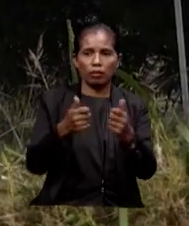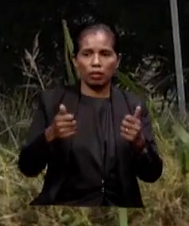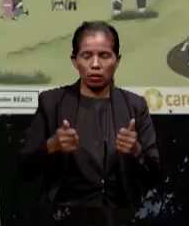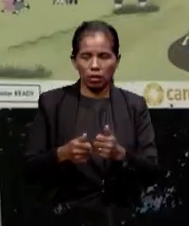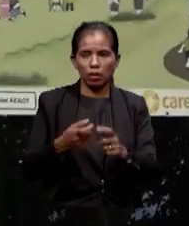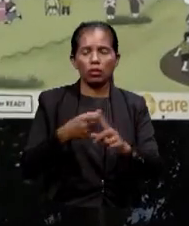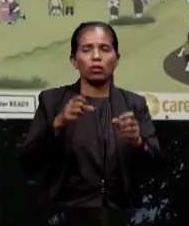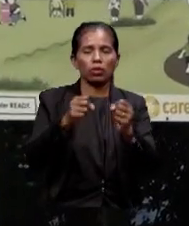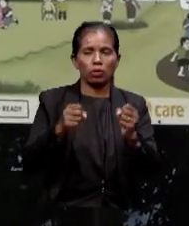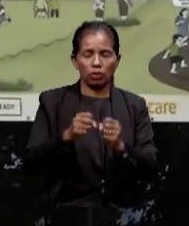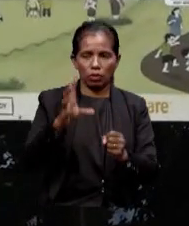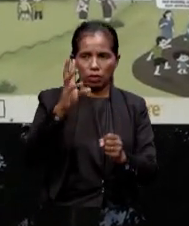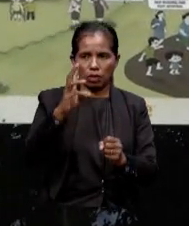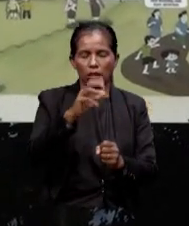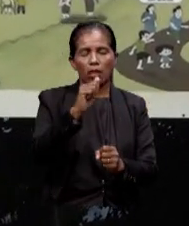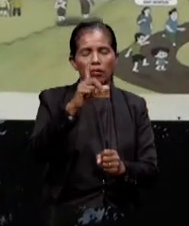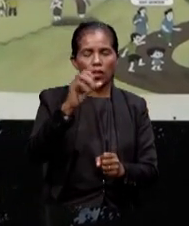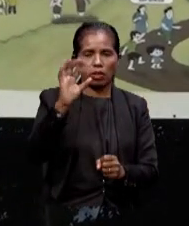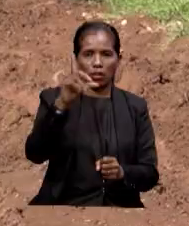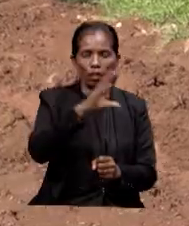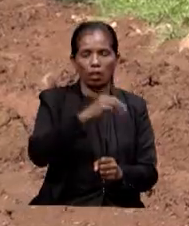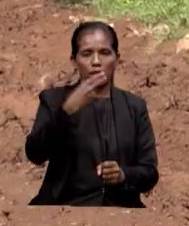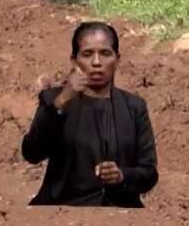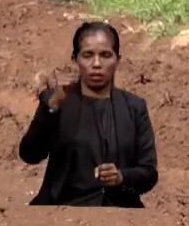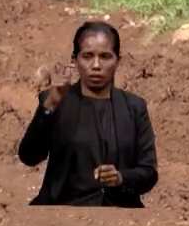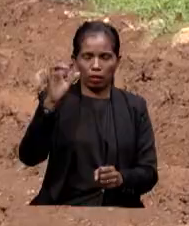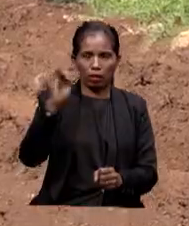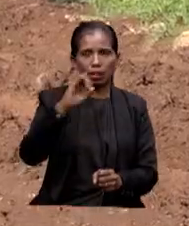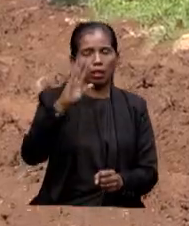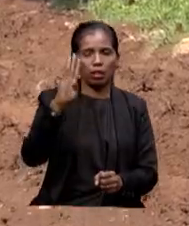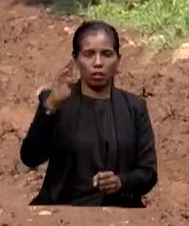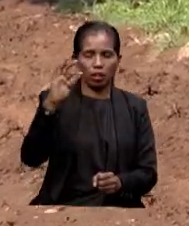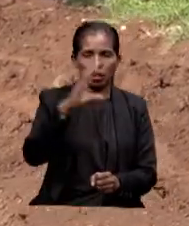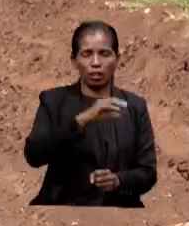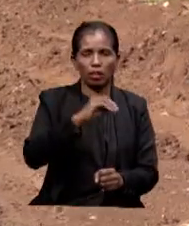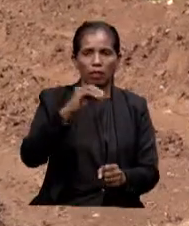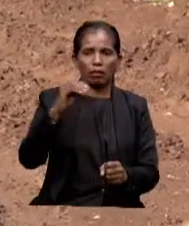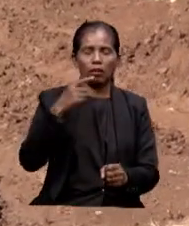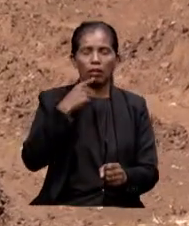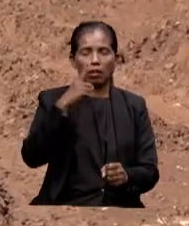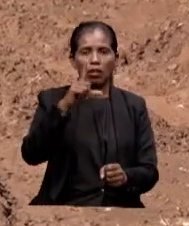de Sukunen, Hanesan Afaloikai, Bahatata, Irabin Kraik, Irabin Leteng,